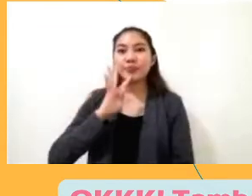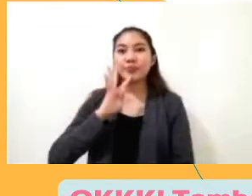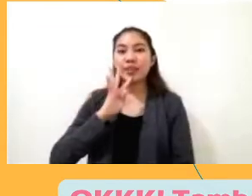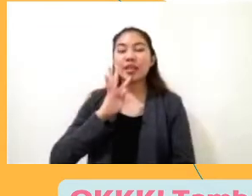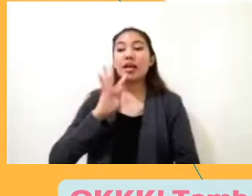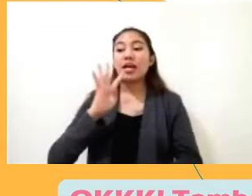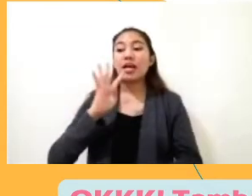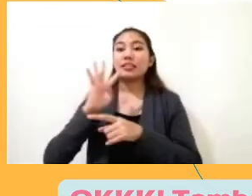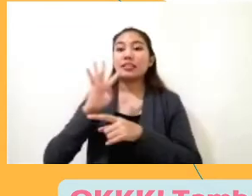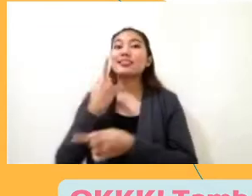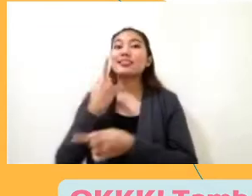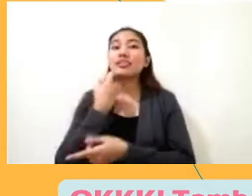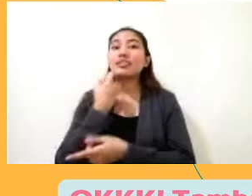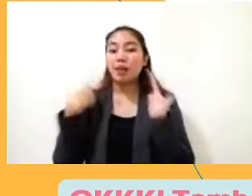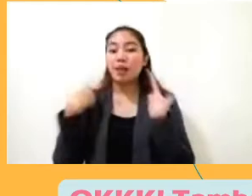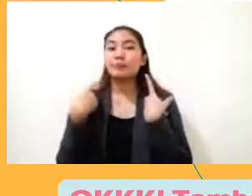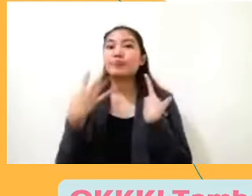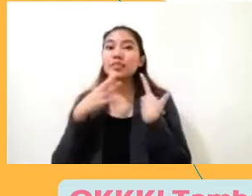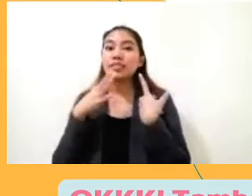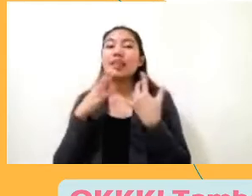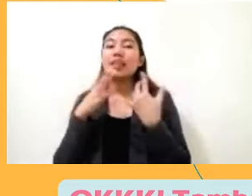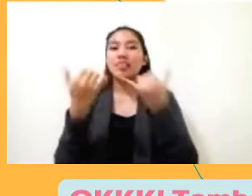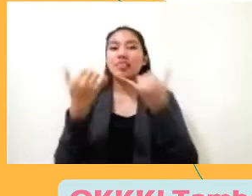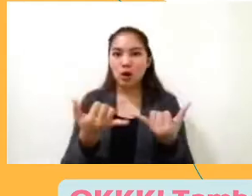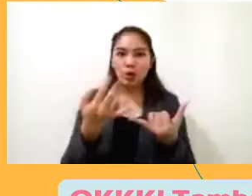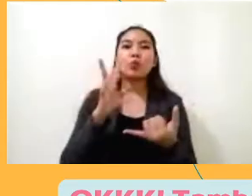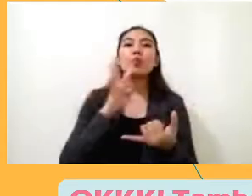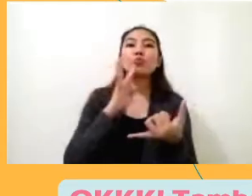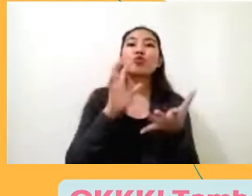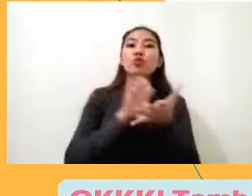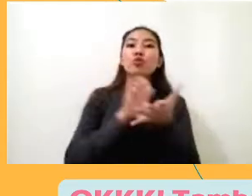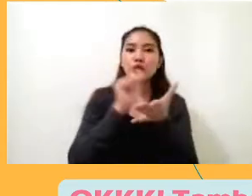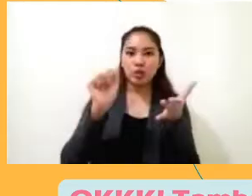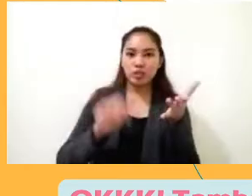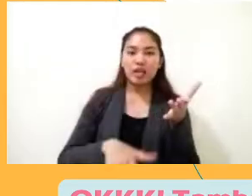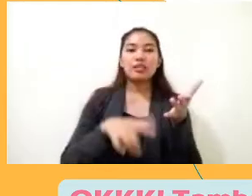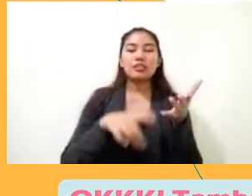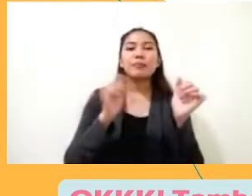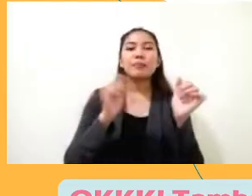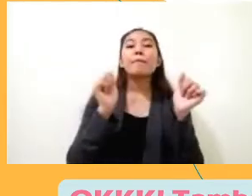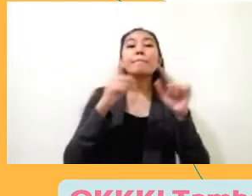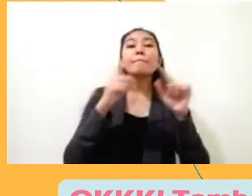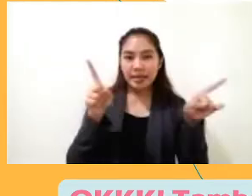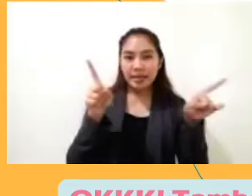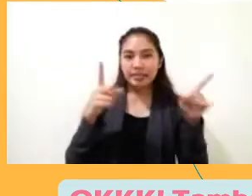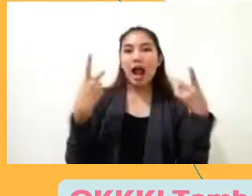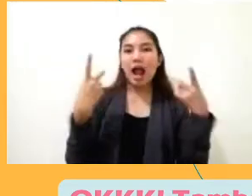kung maiintindihan nyo pa rin yung gusto kong sabihin.